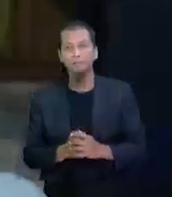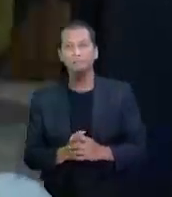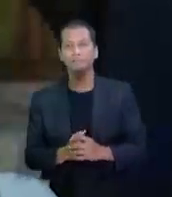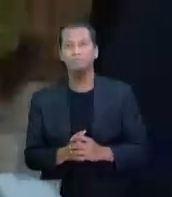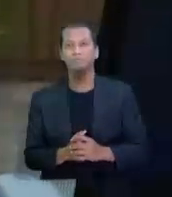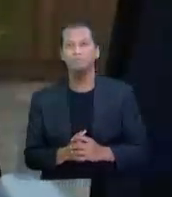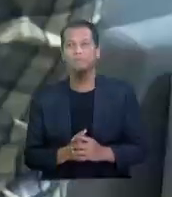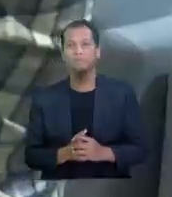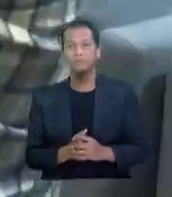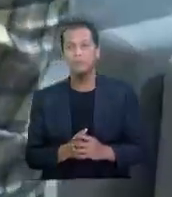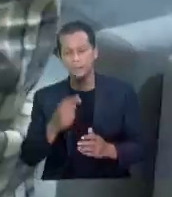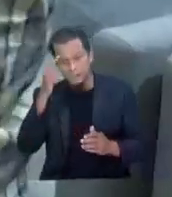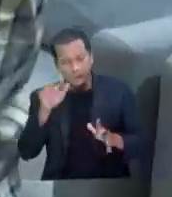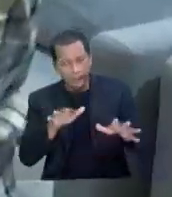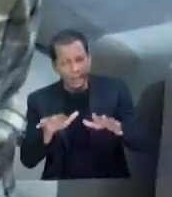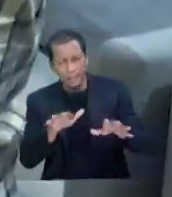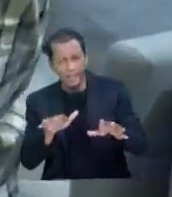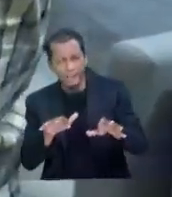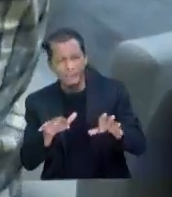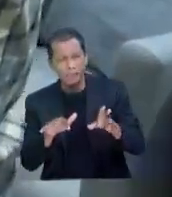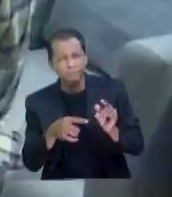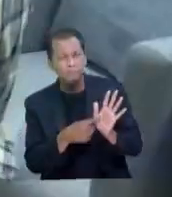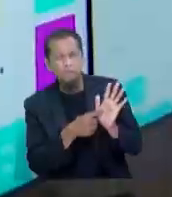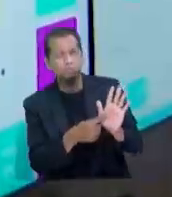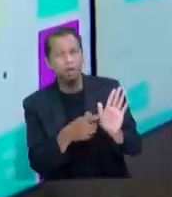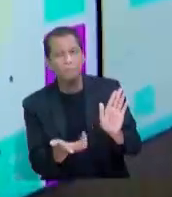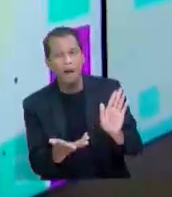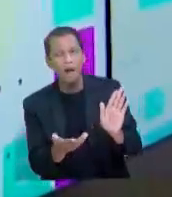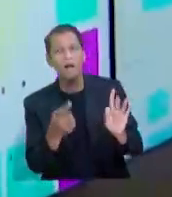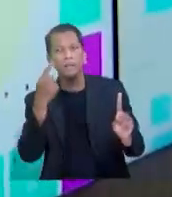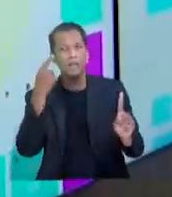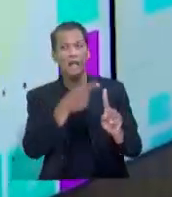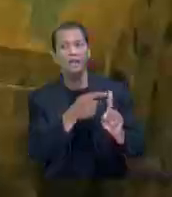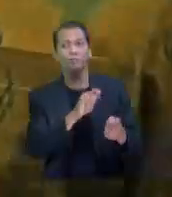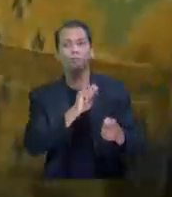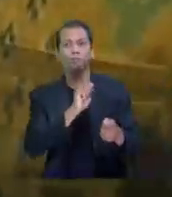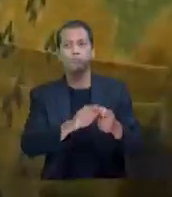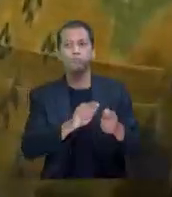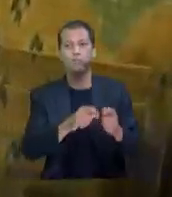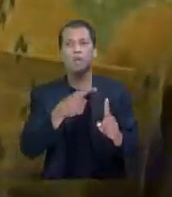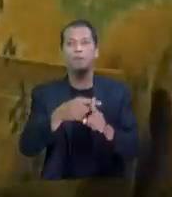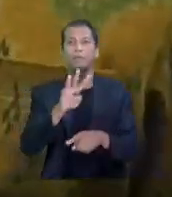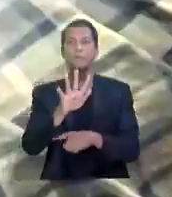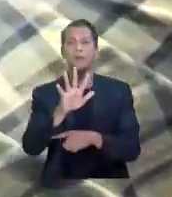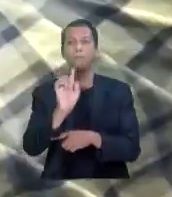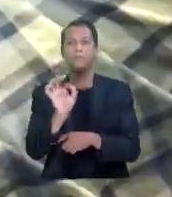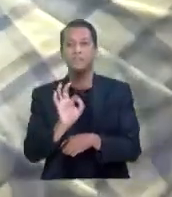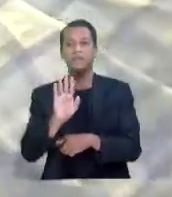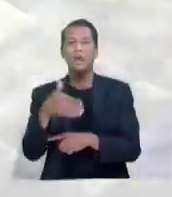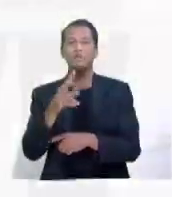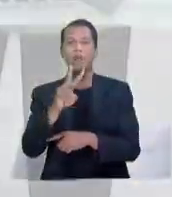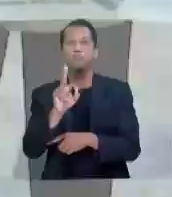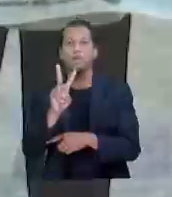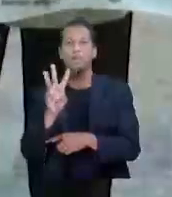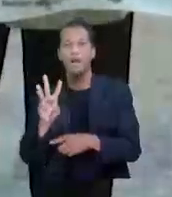Strategi dan penguatan IATA juga direalisasikan dengan membidik target produksi naik hingga 45% di tahun 2023 ini.